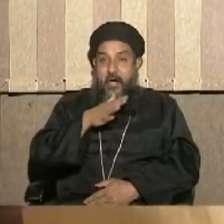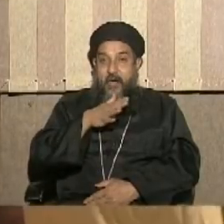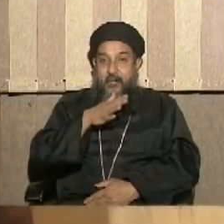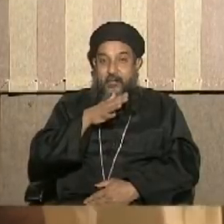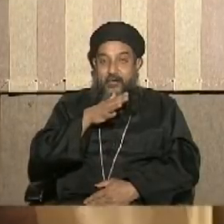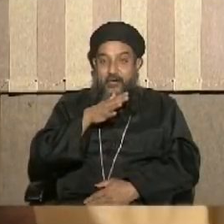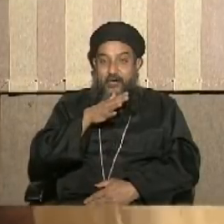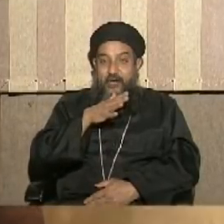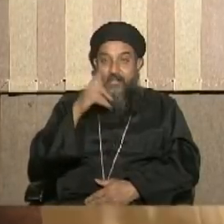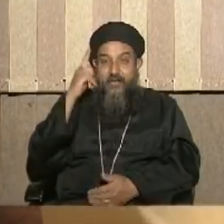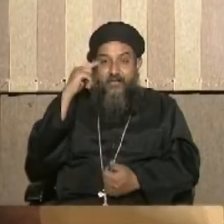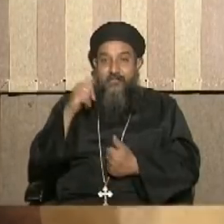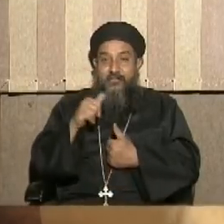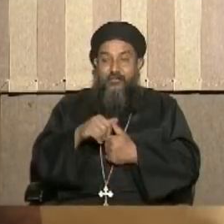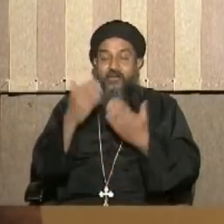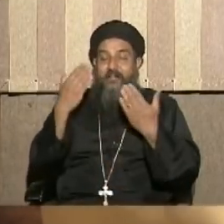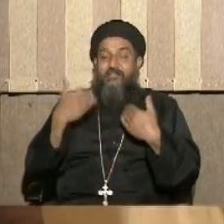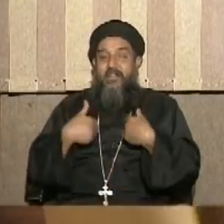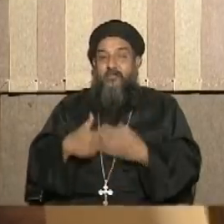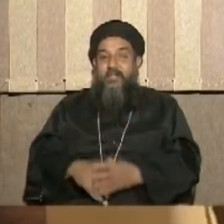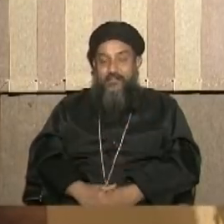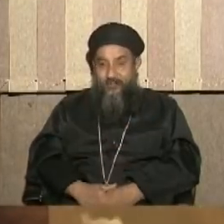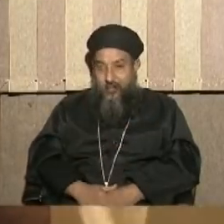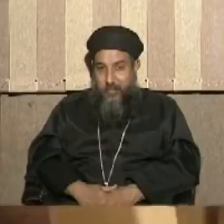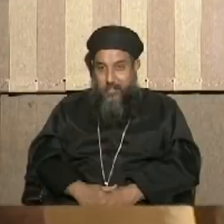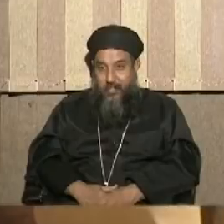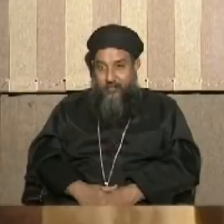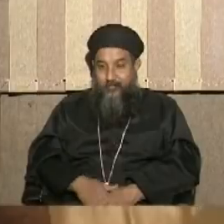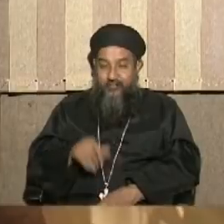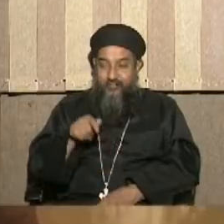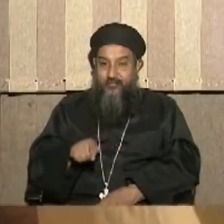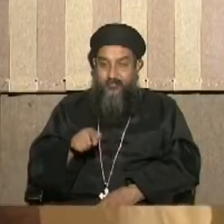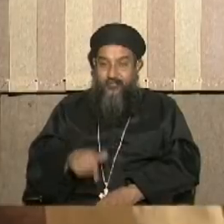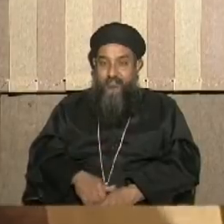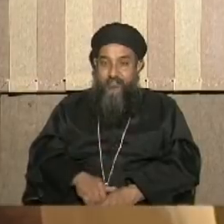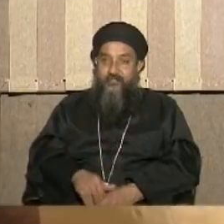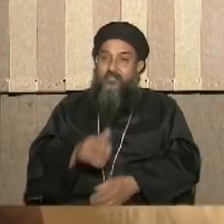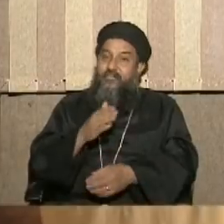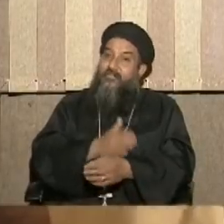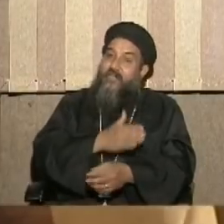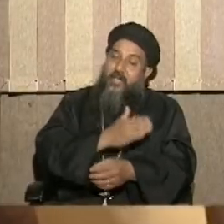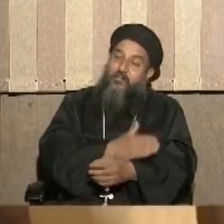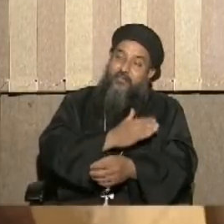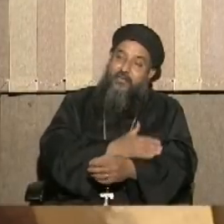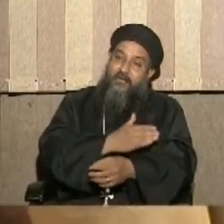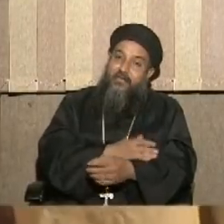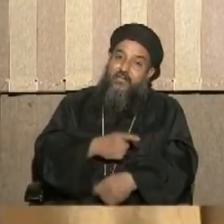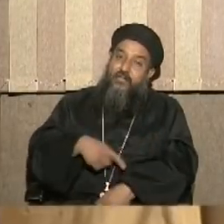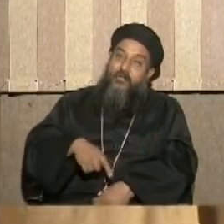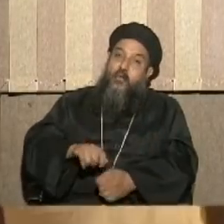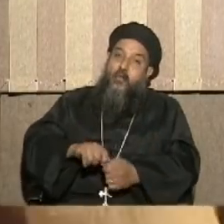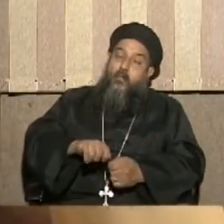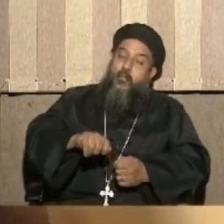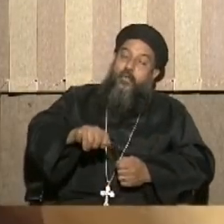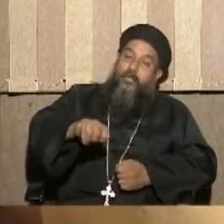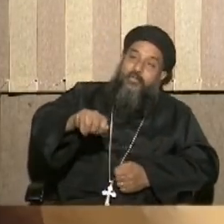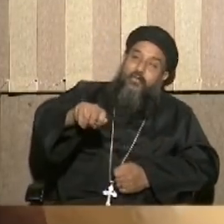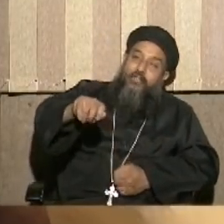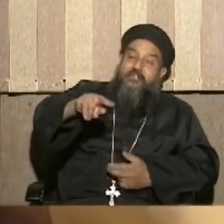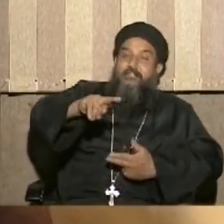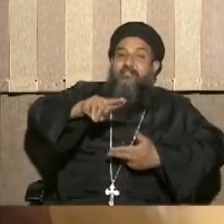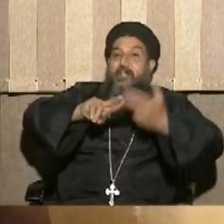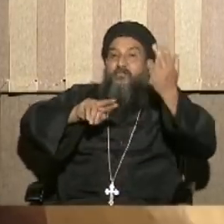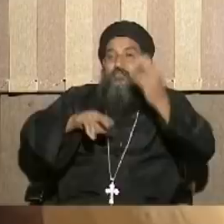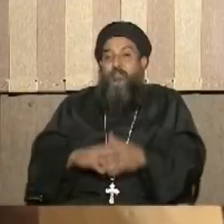نفسه ويذكرنا في صلواته. تلاقيكم يا ولادي تعبانين من طول المسافة